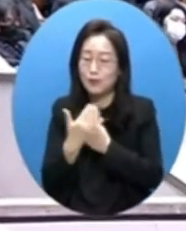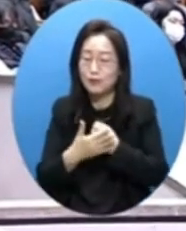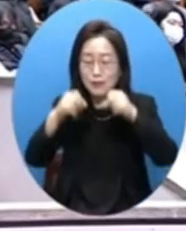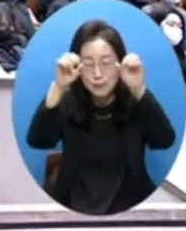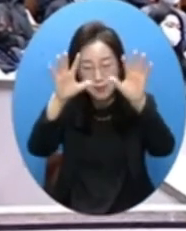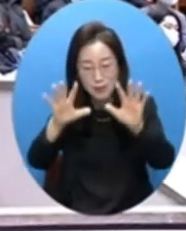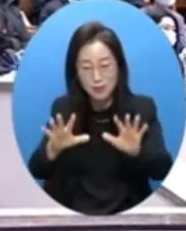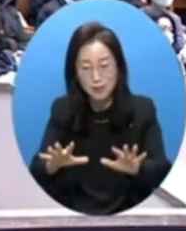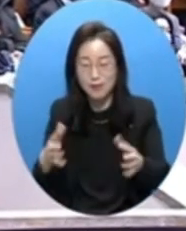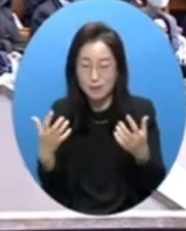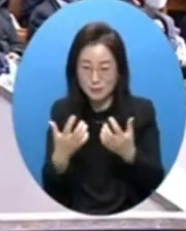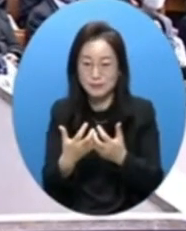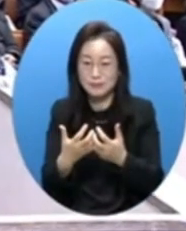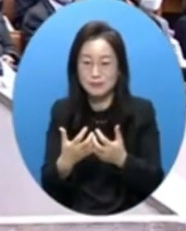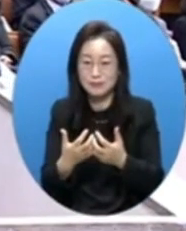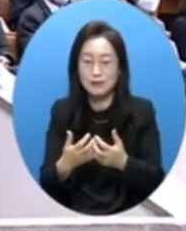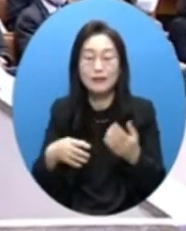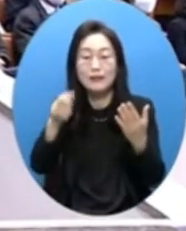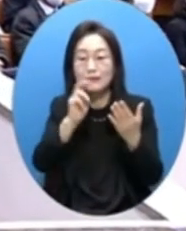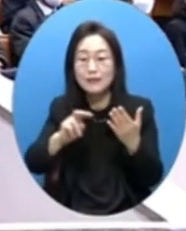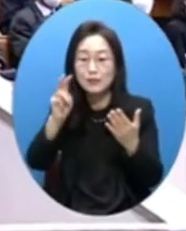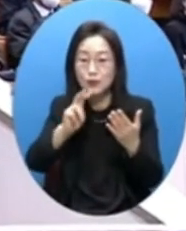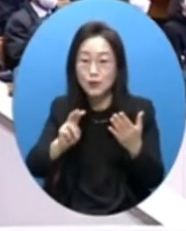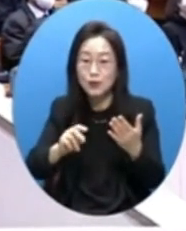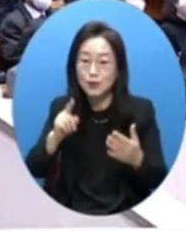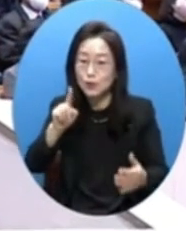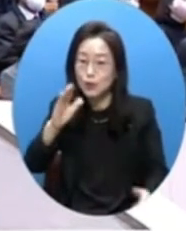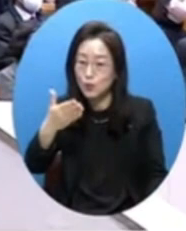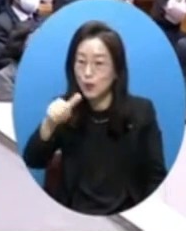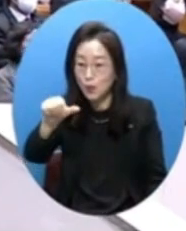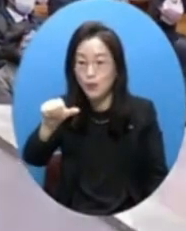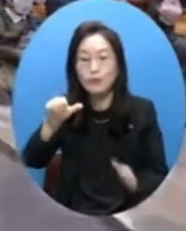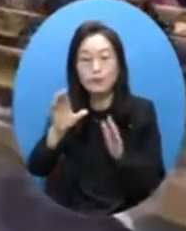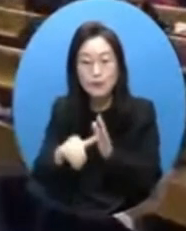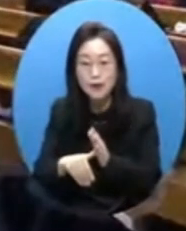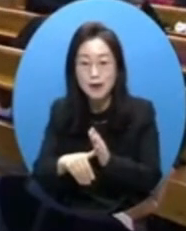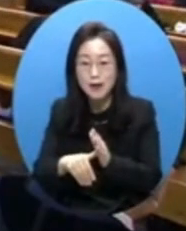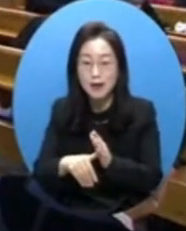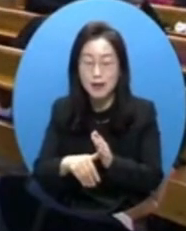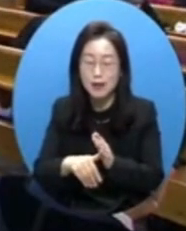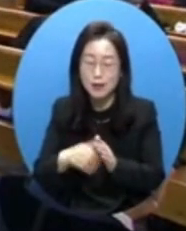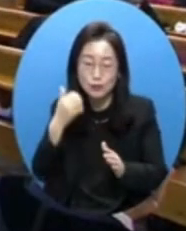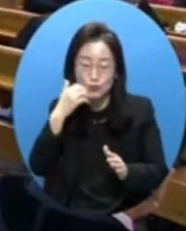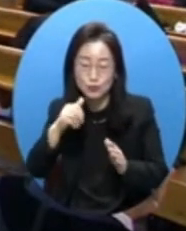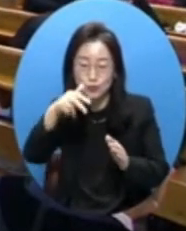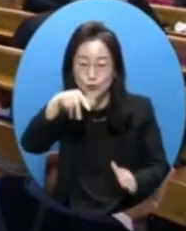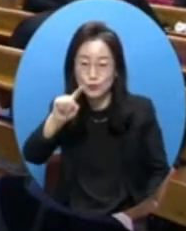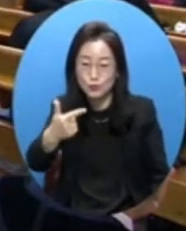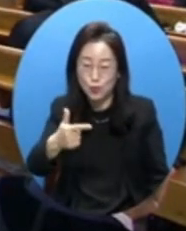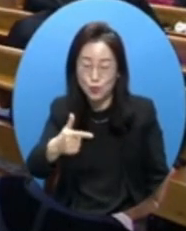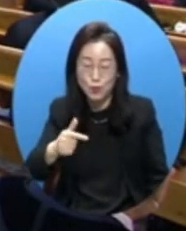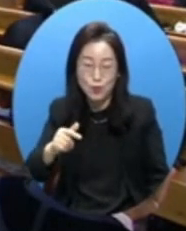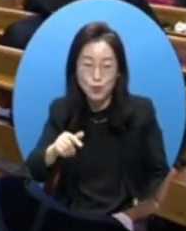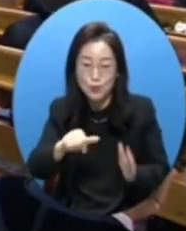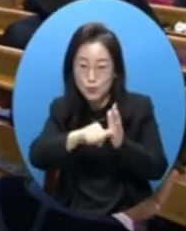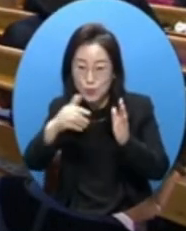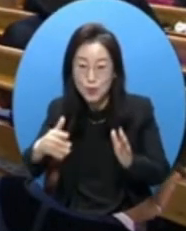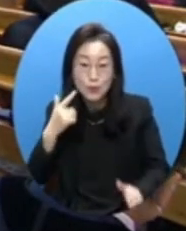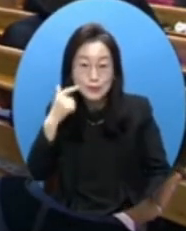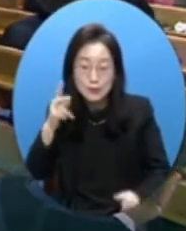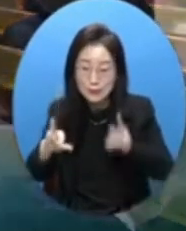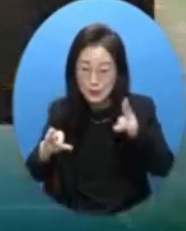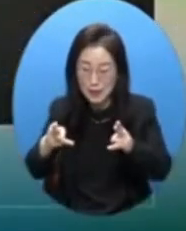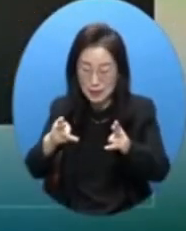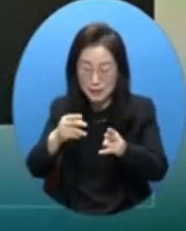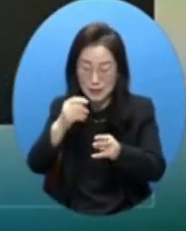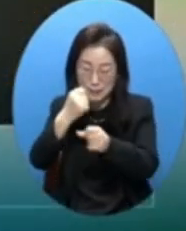합니다. 이 찬송가는 그 후 1905년 그 존 데이비스 목사님과 함께 펴낸 찬양집에 수록되어